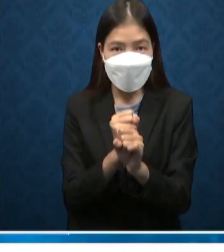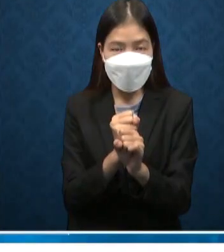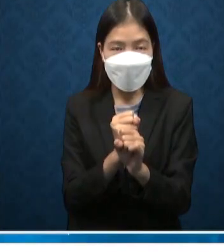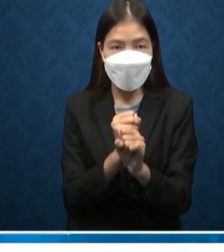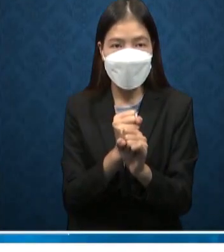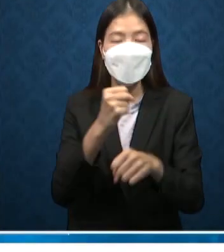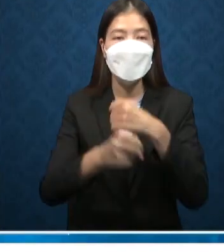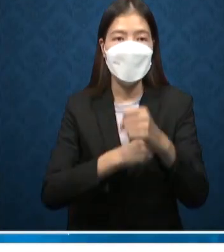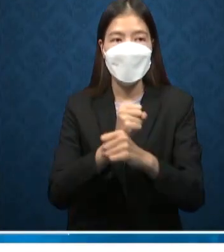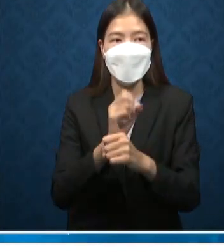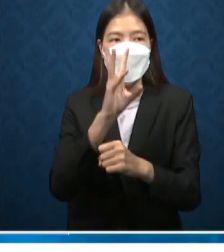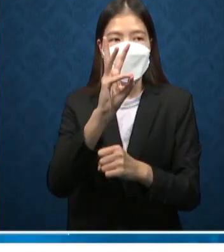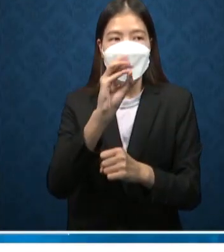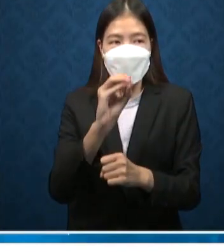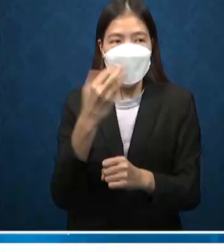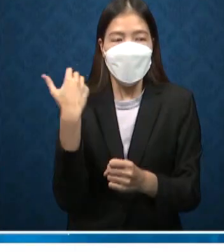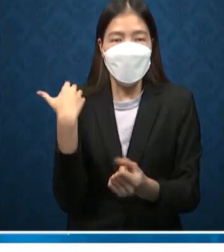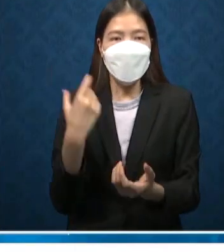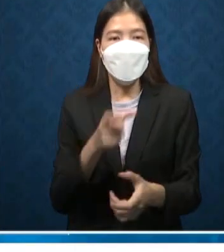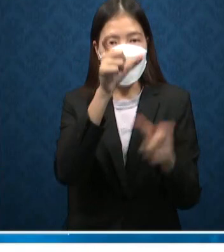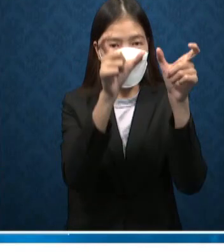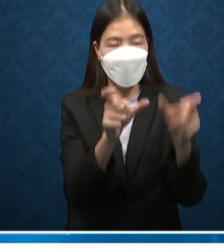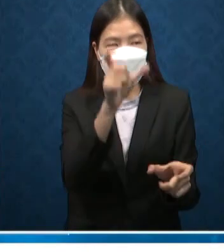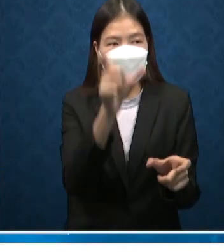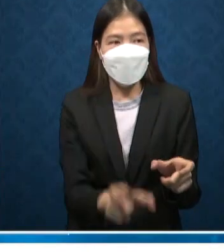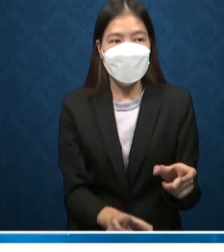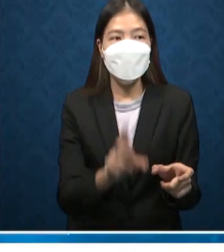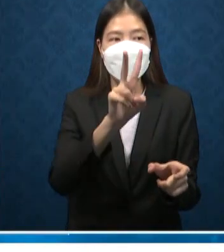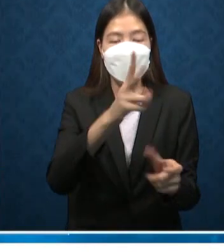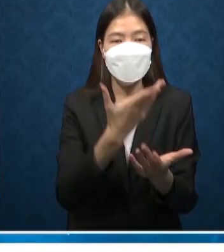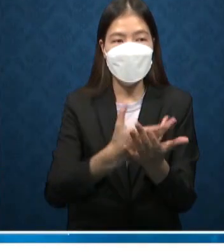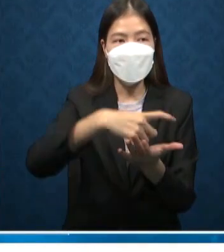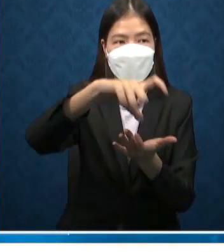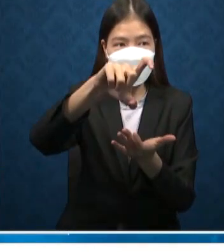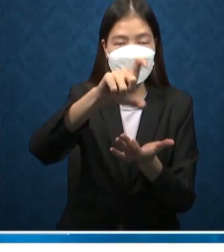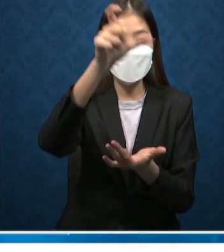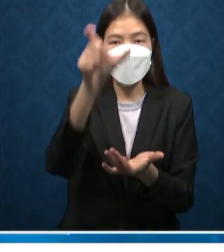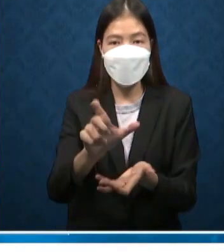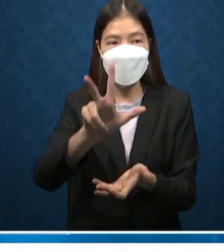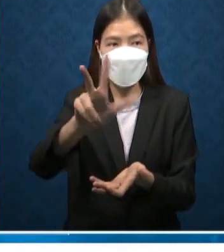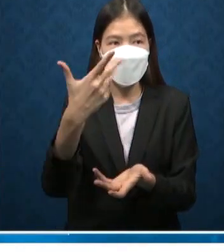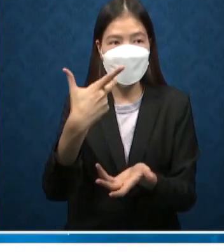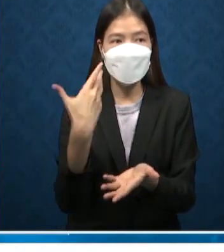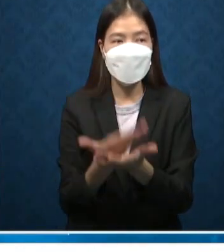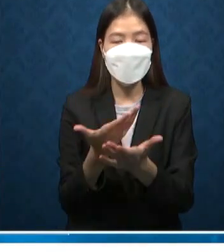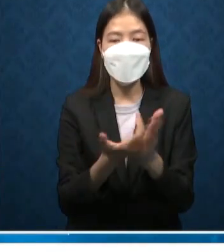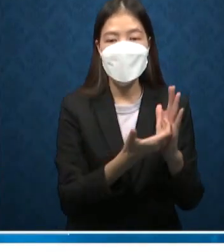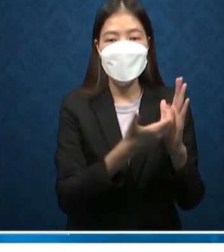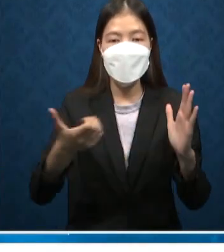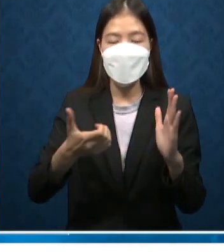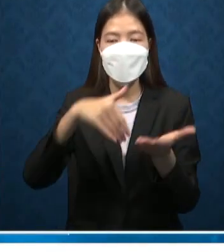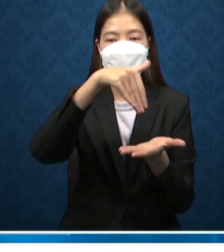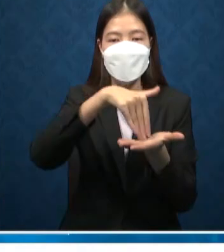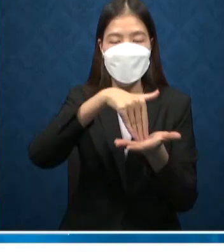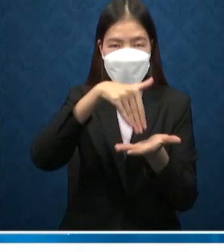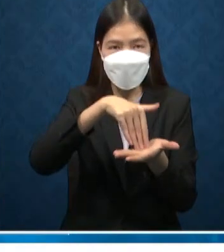รช่องสองเป็นรายการที่โอนช่องที่สามเป็นรายการที่เบิกจ่ายจากเงินคงคลังน